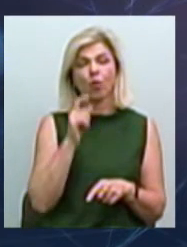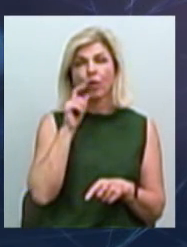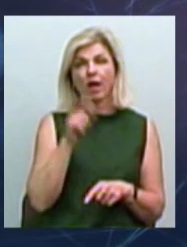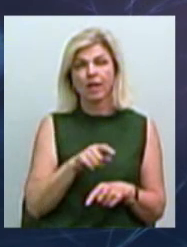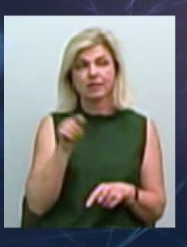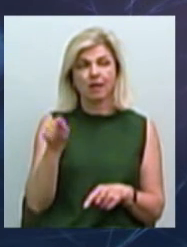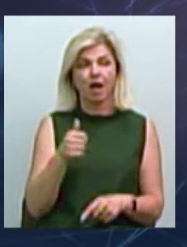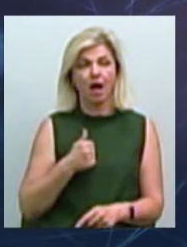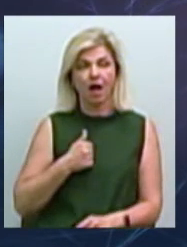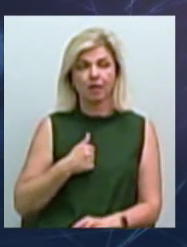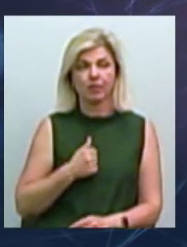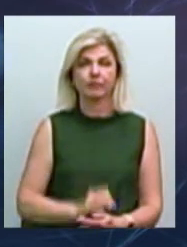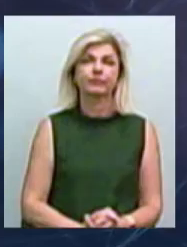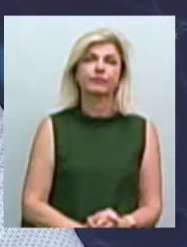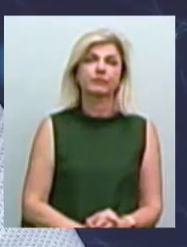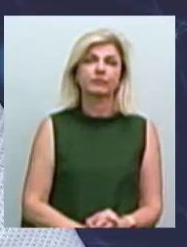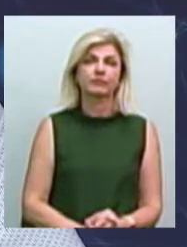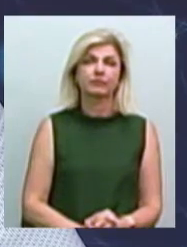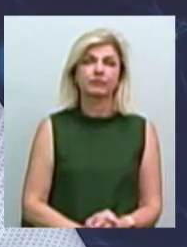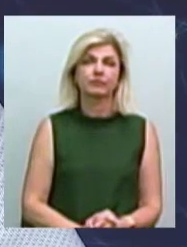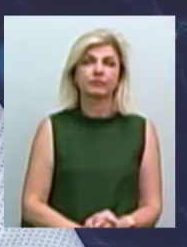армии, если мне не изменяет память,